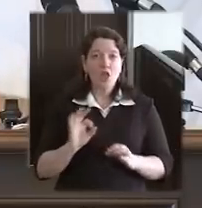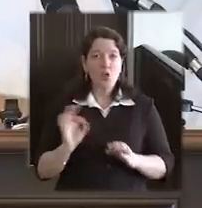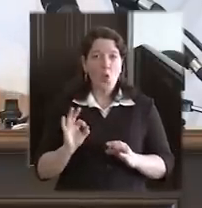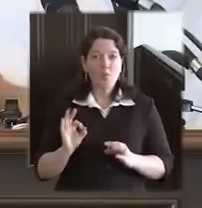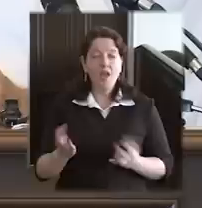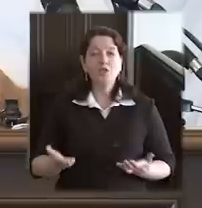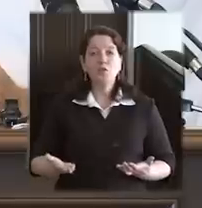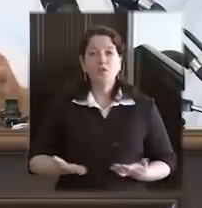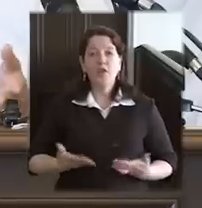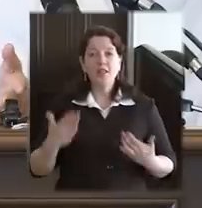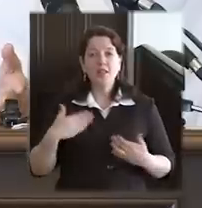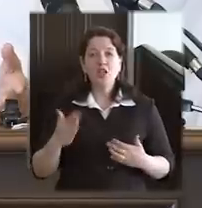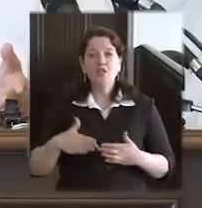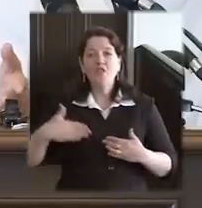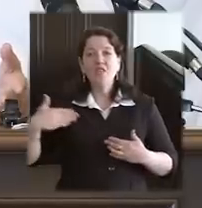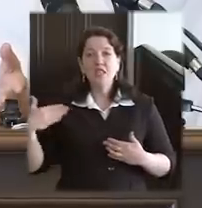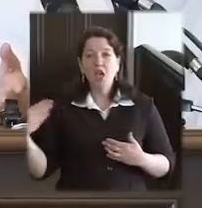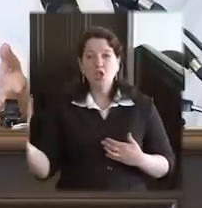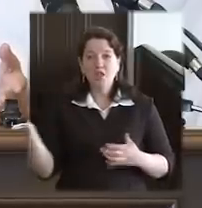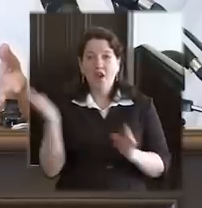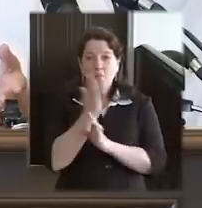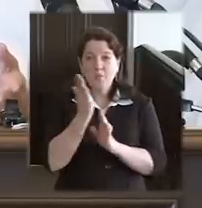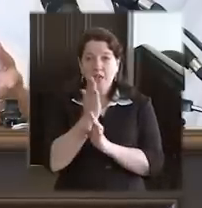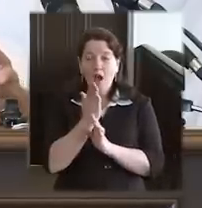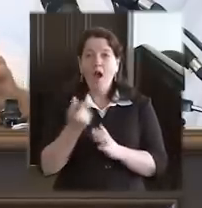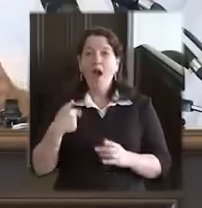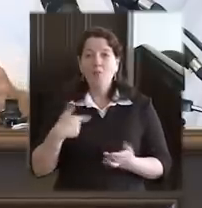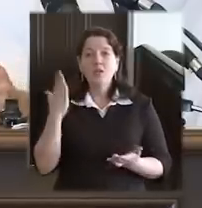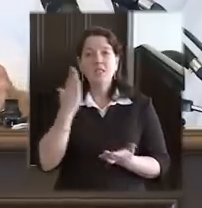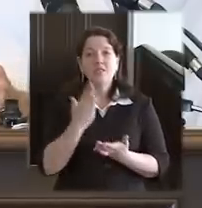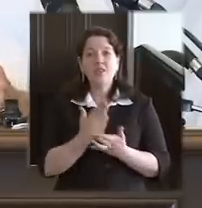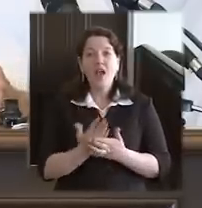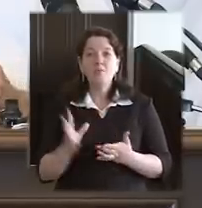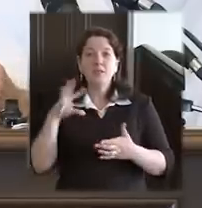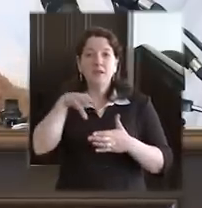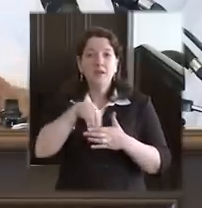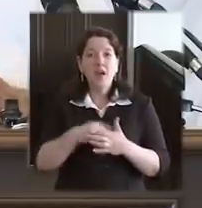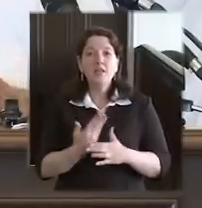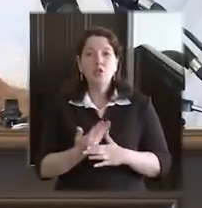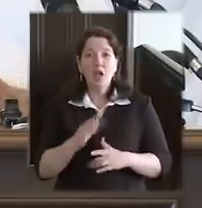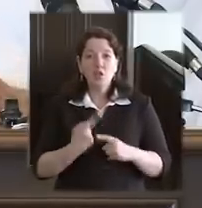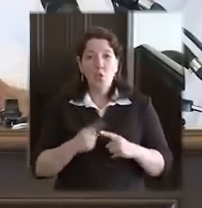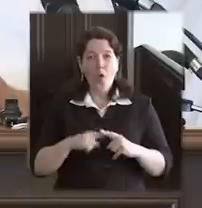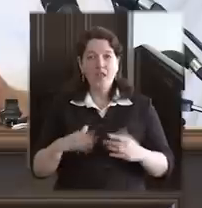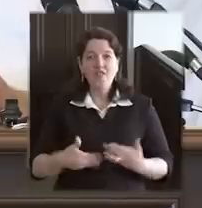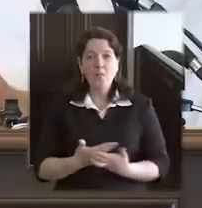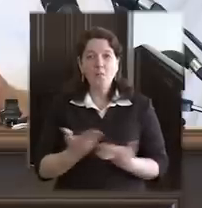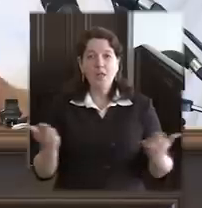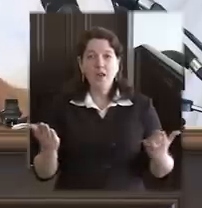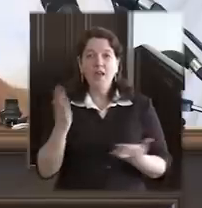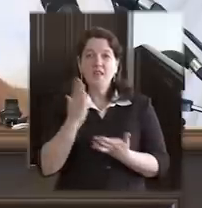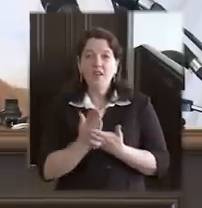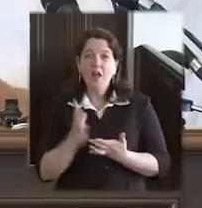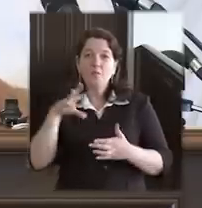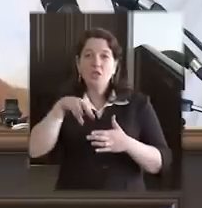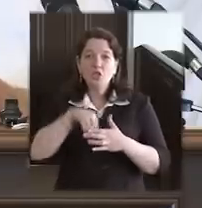оказывается, существования нашего внешнего мира, а мы являемся частью этого мира,